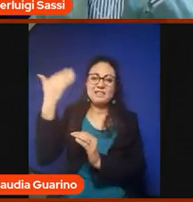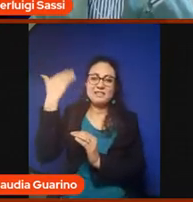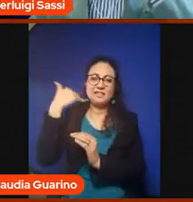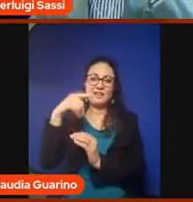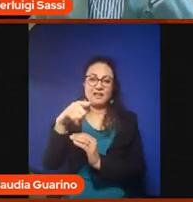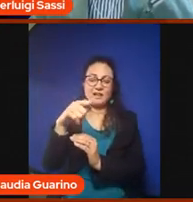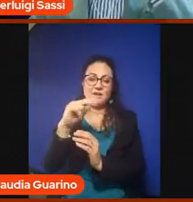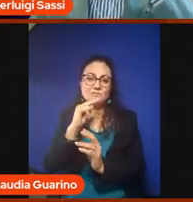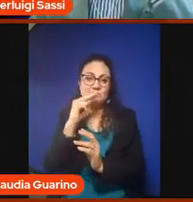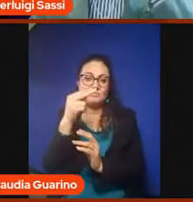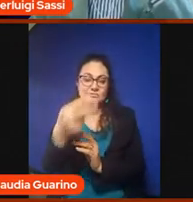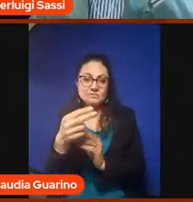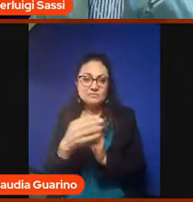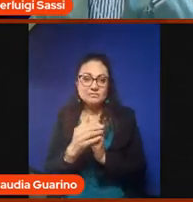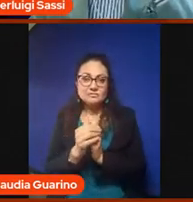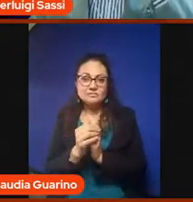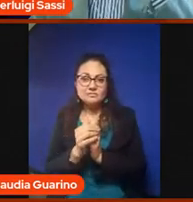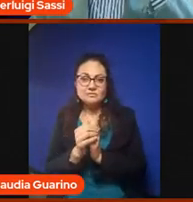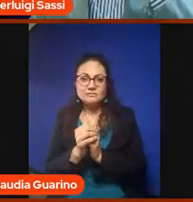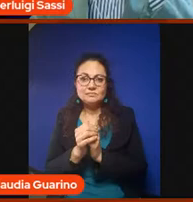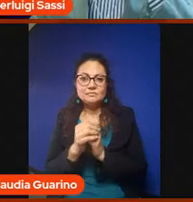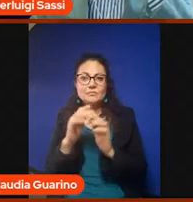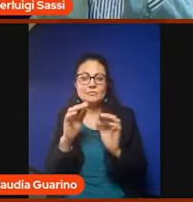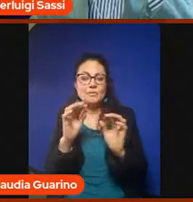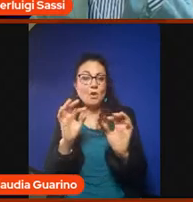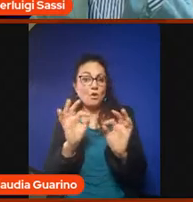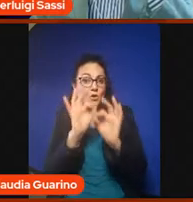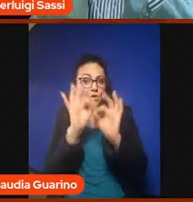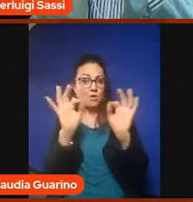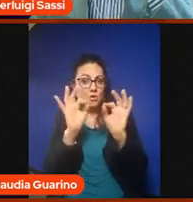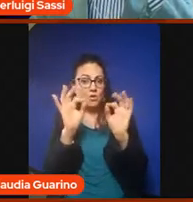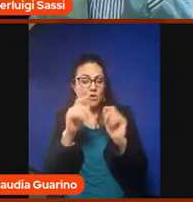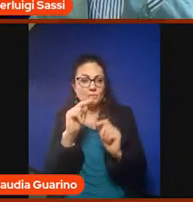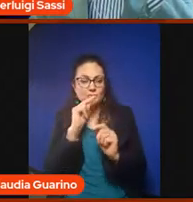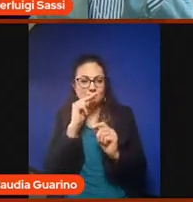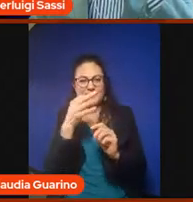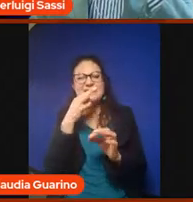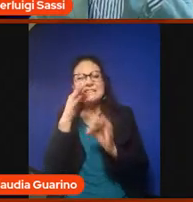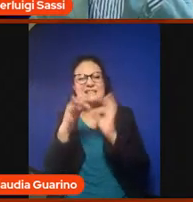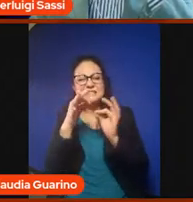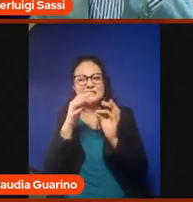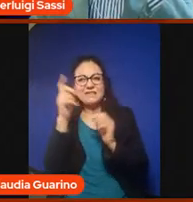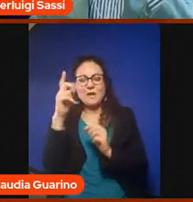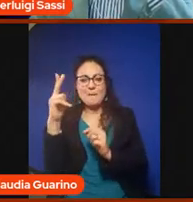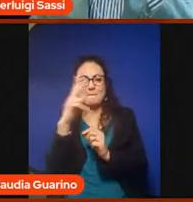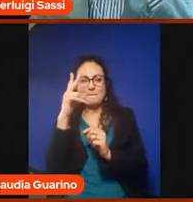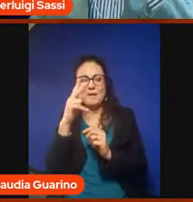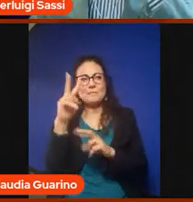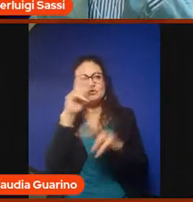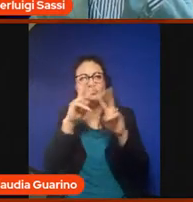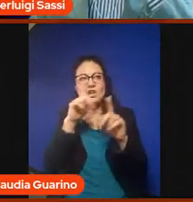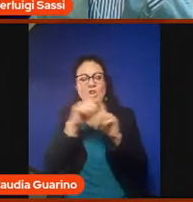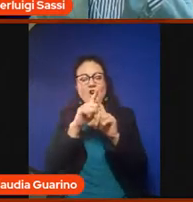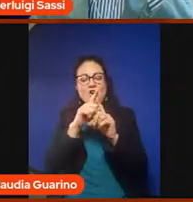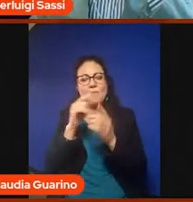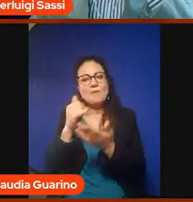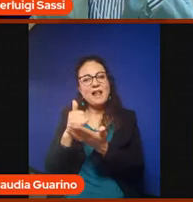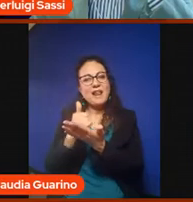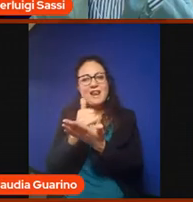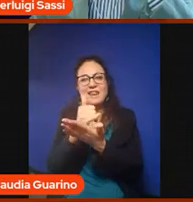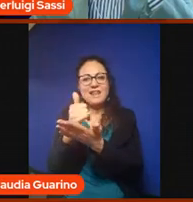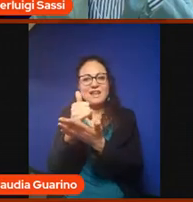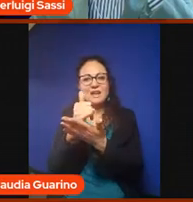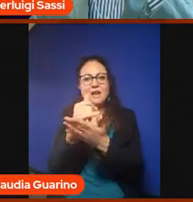l'Aurelium, ossia che quello che il Papa sta cercando di delineare è la posizione,